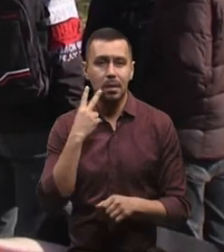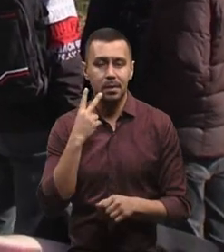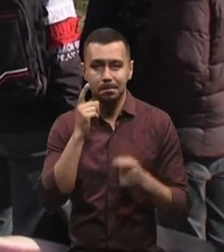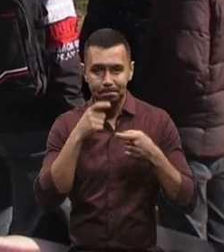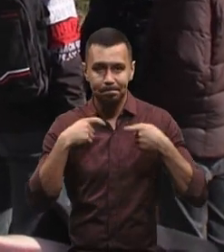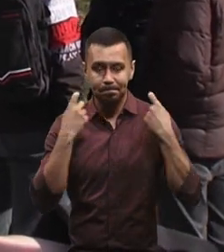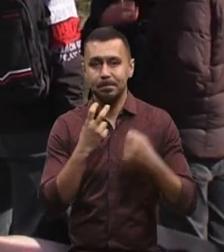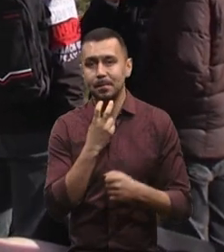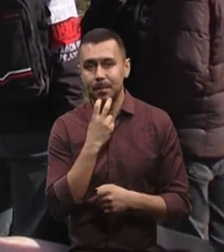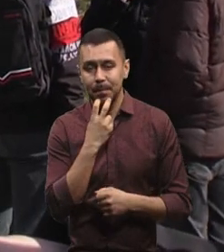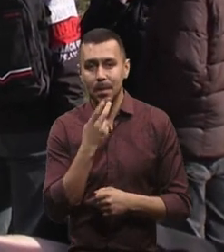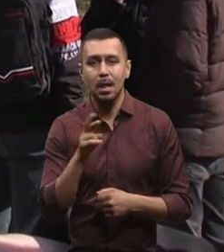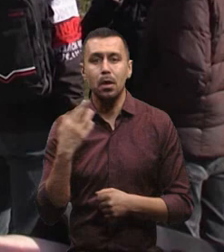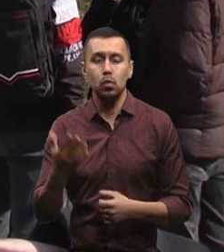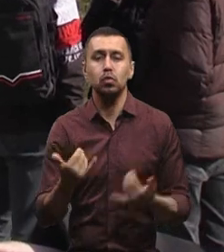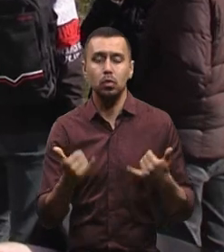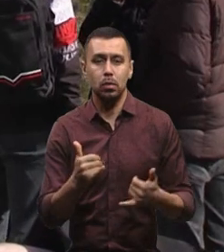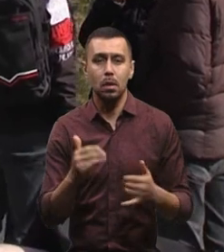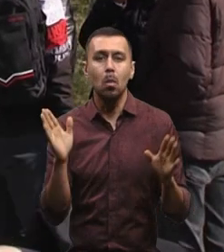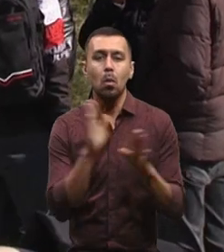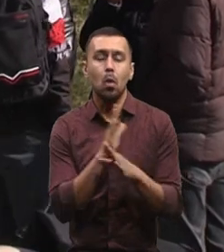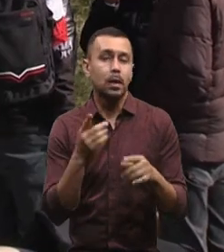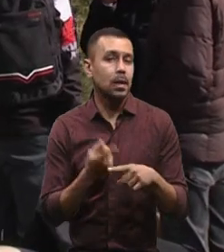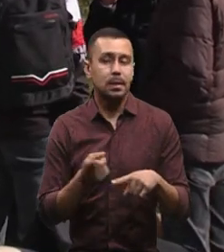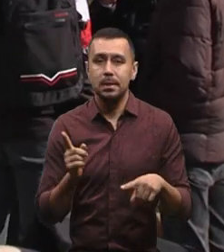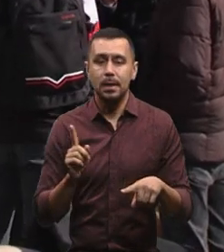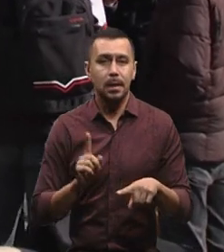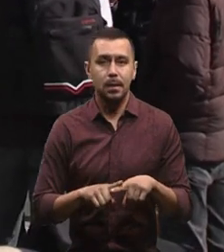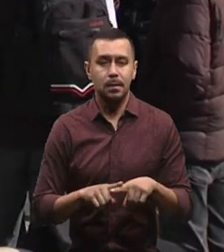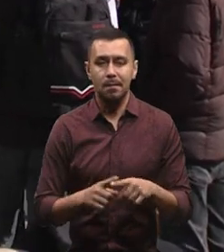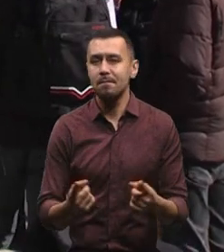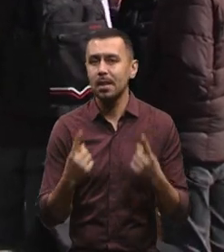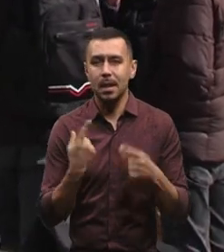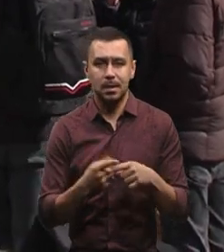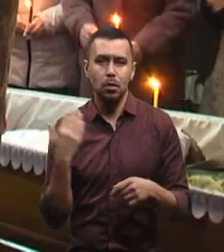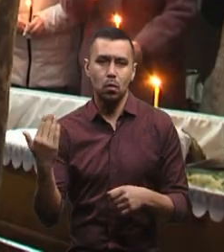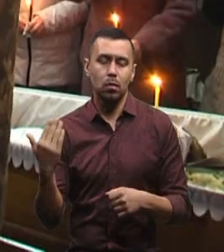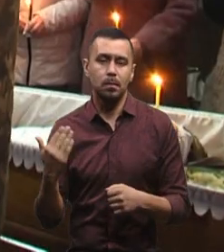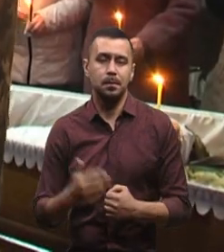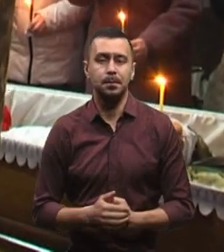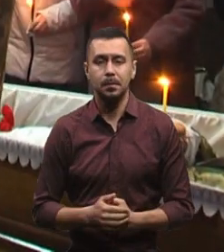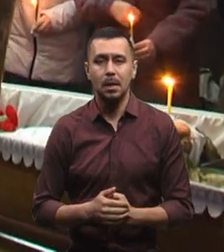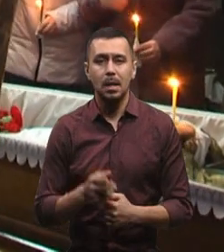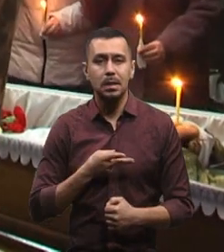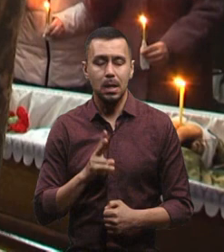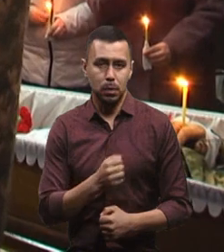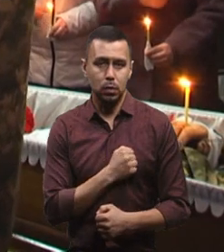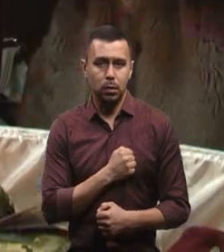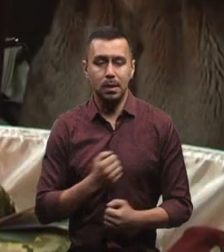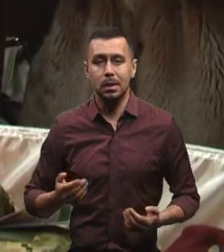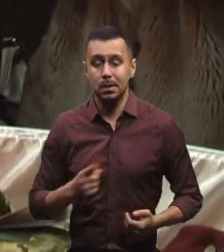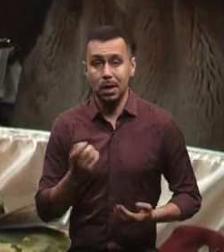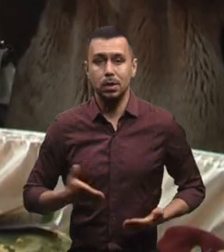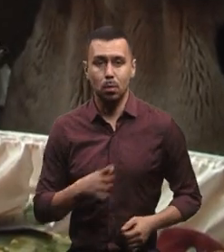улибався. Тобто навіть для нього сьогодні погода – це улибка, це його улибка. Загиблий воїн за життя був